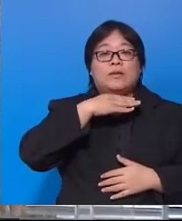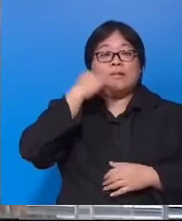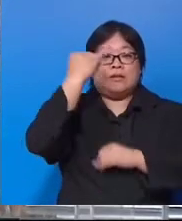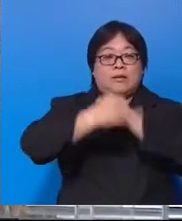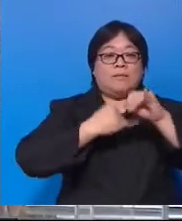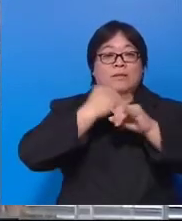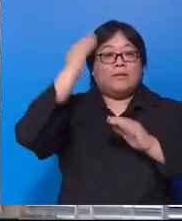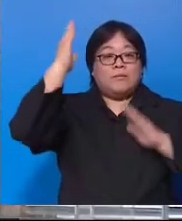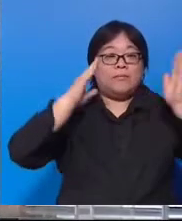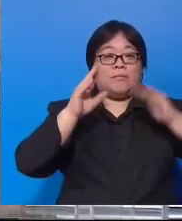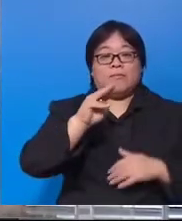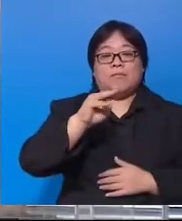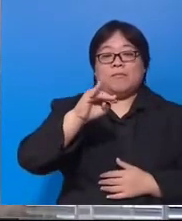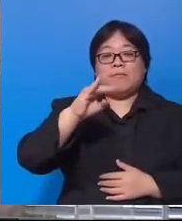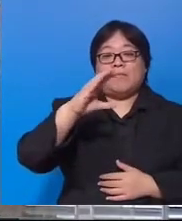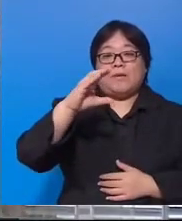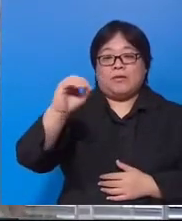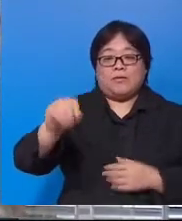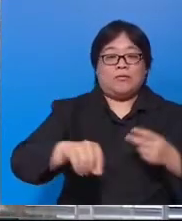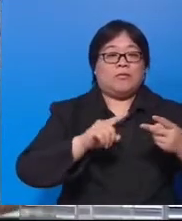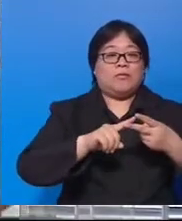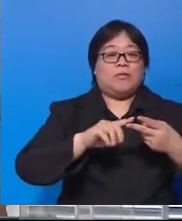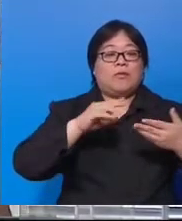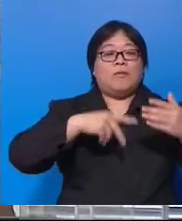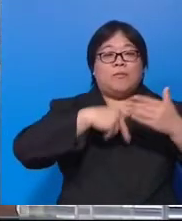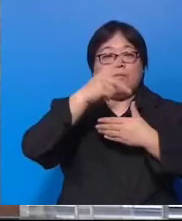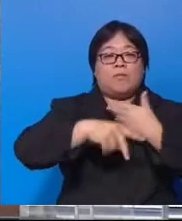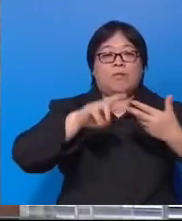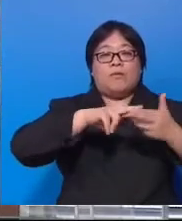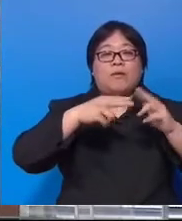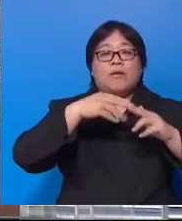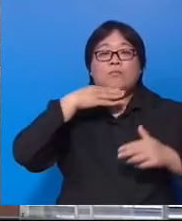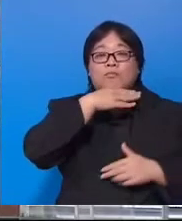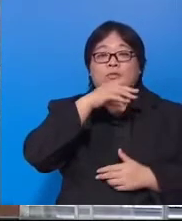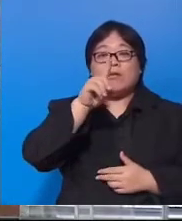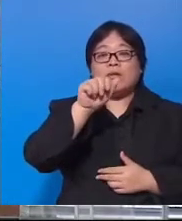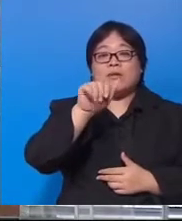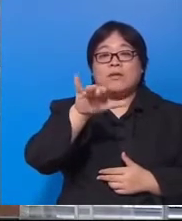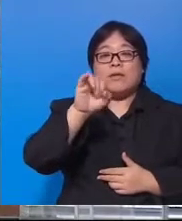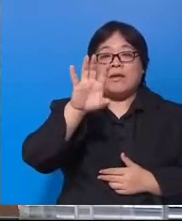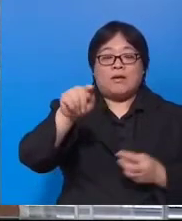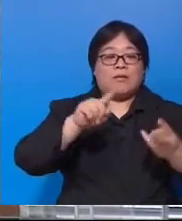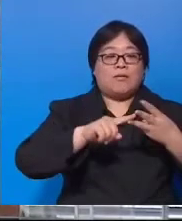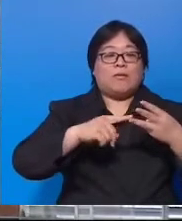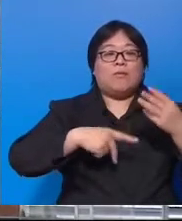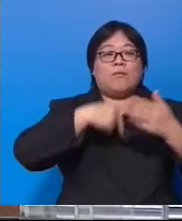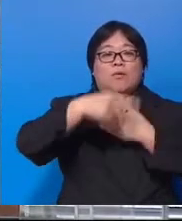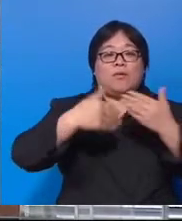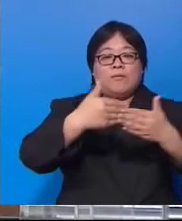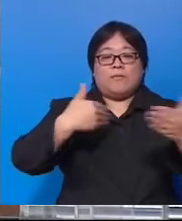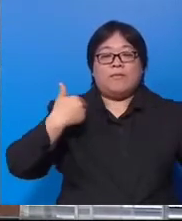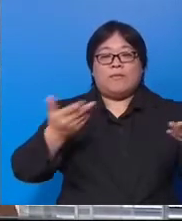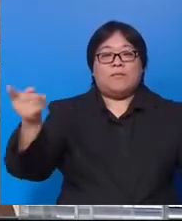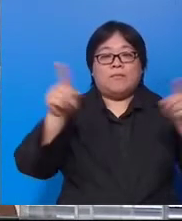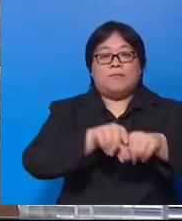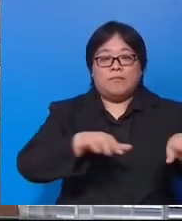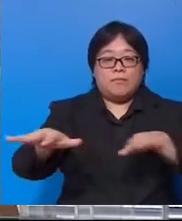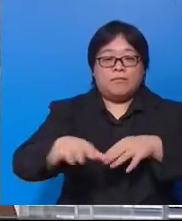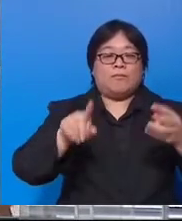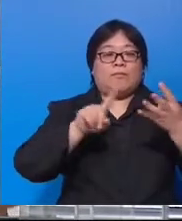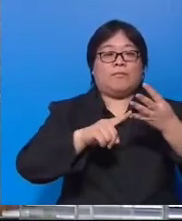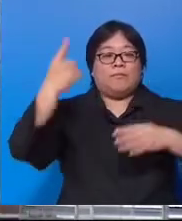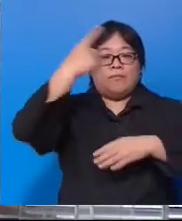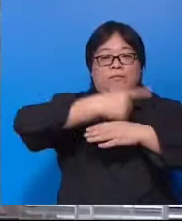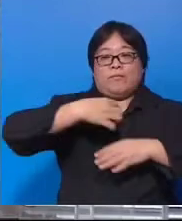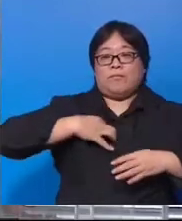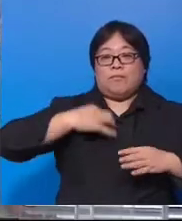antarabangsa Malaysia ataupun MyCor, program Rakan Muda Day Out, program Pasca Bencana, Hari Kesukarelawanan